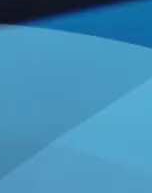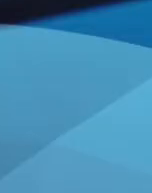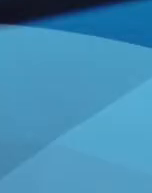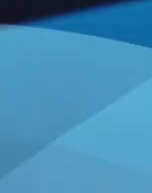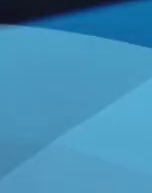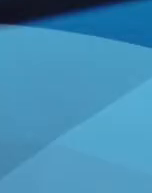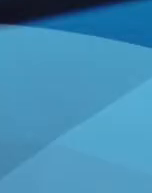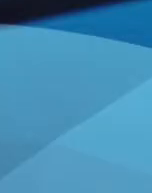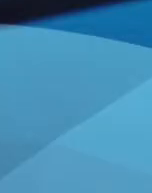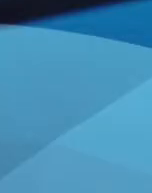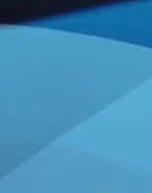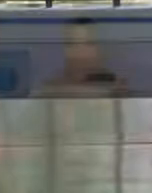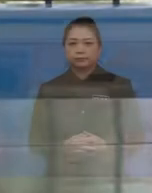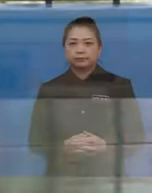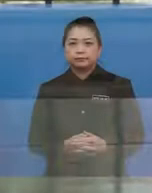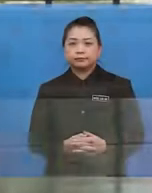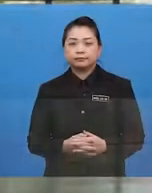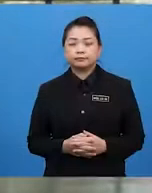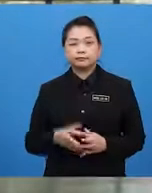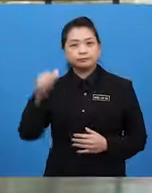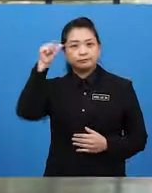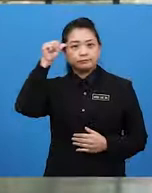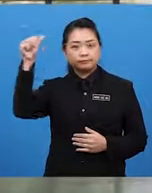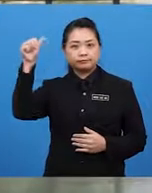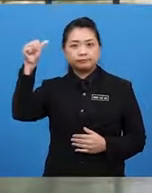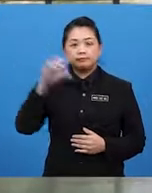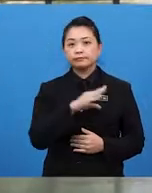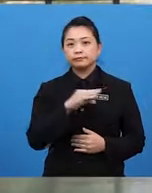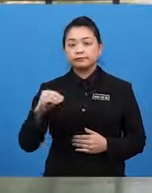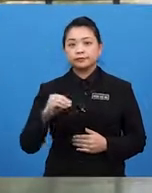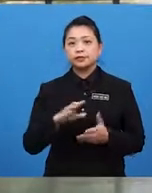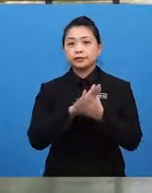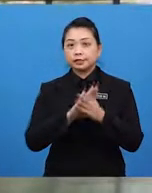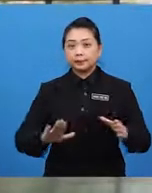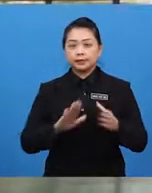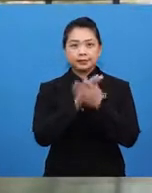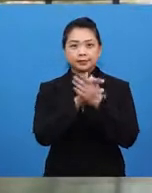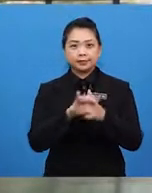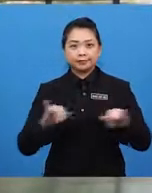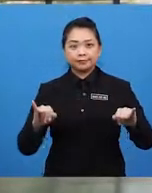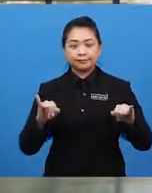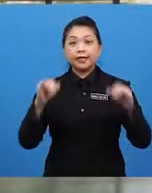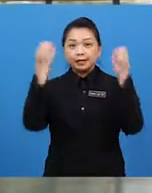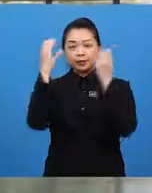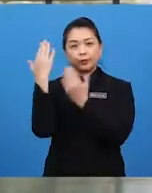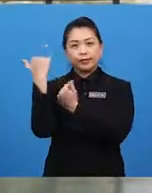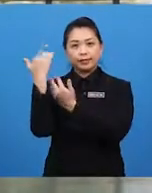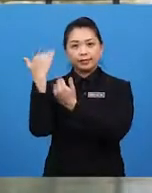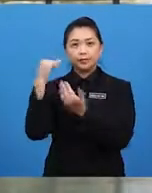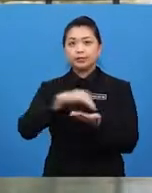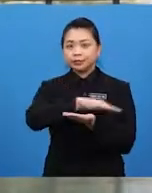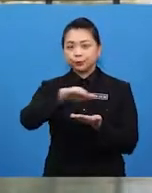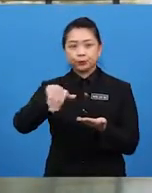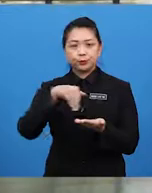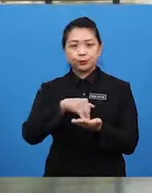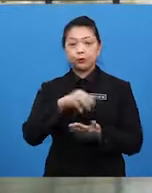hai hai Hai assalamualaikum dan selamat sejahtera Cikgu harap semua